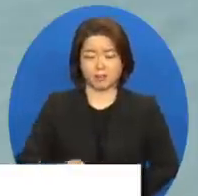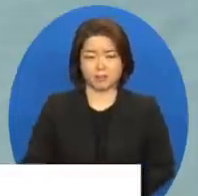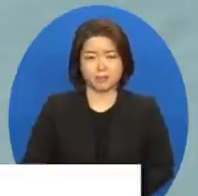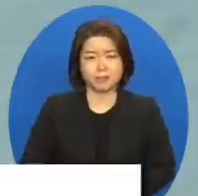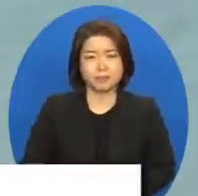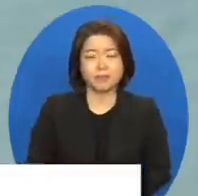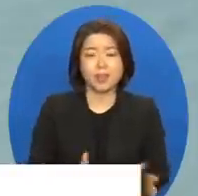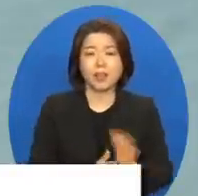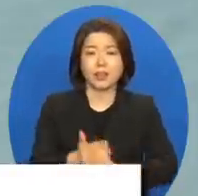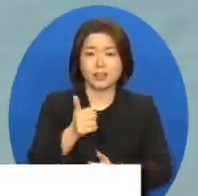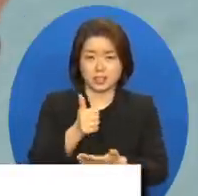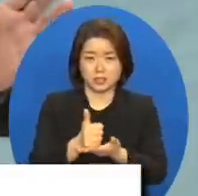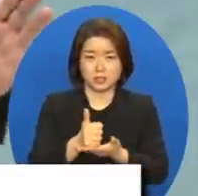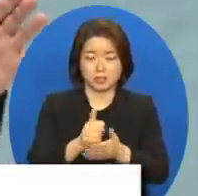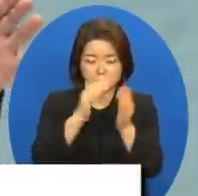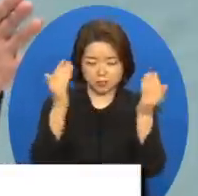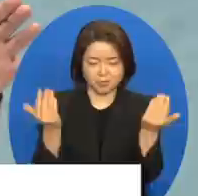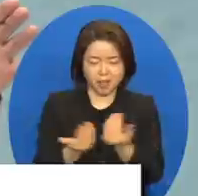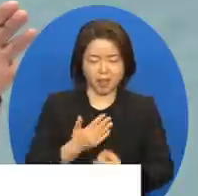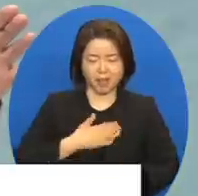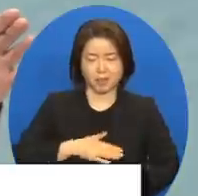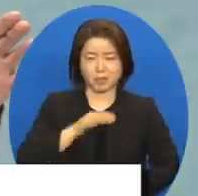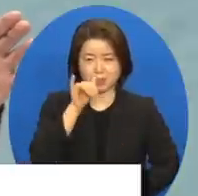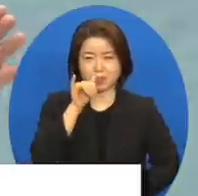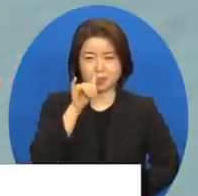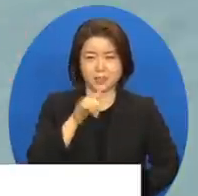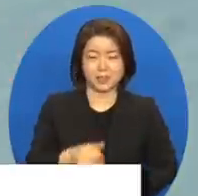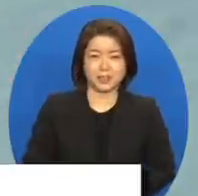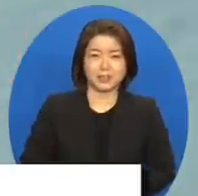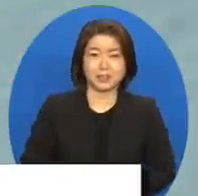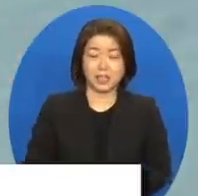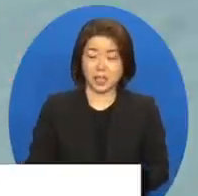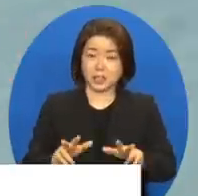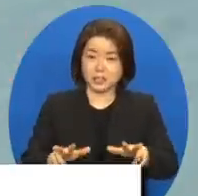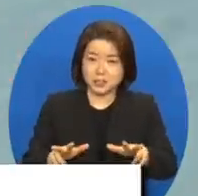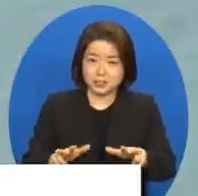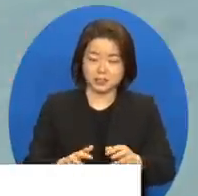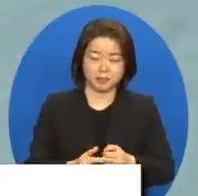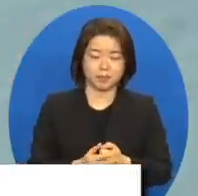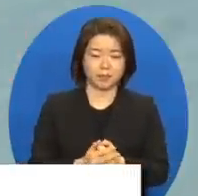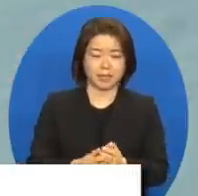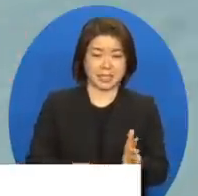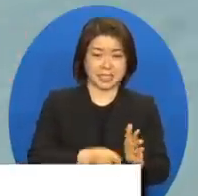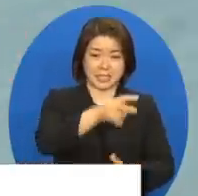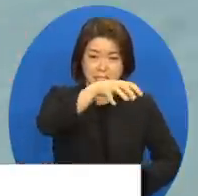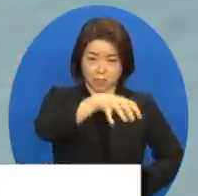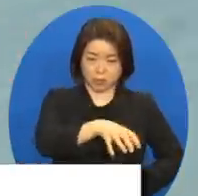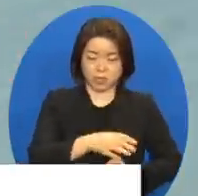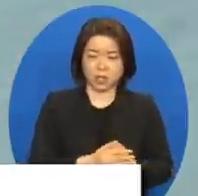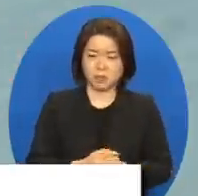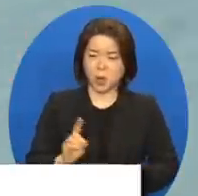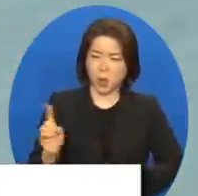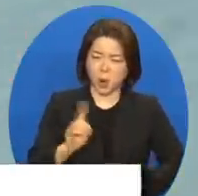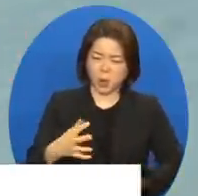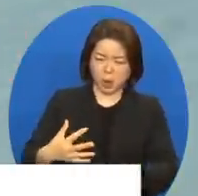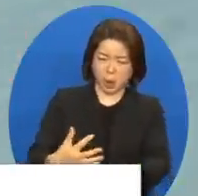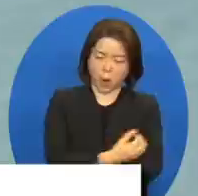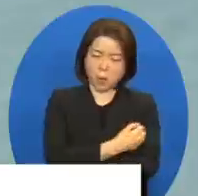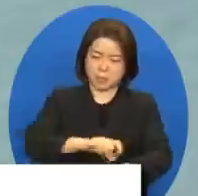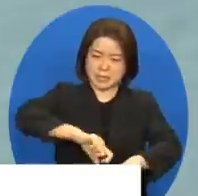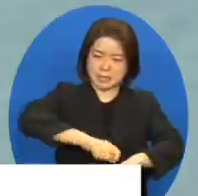예수님은 다 알고 계셨습니다. 지금 예루살렘에 어떤 엄청난